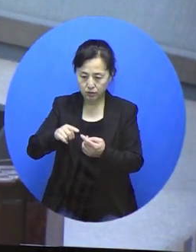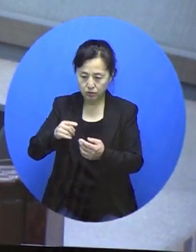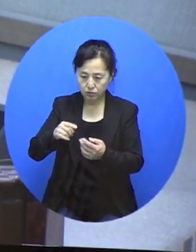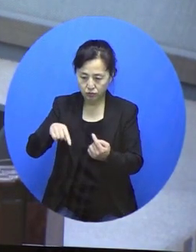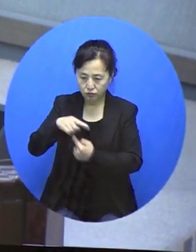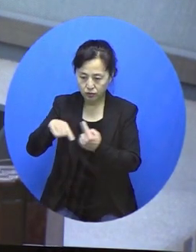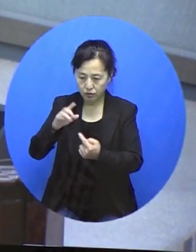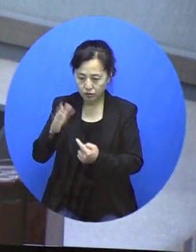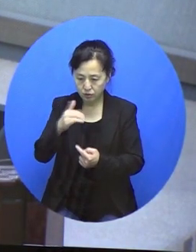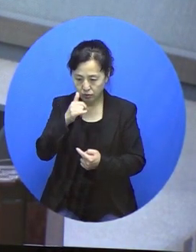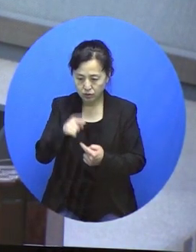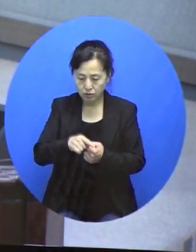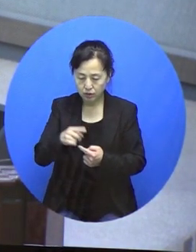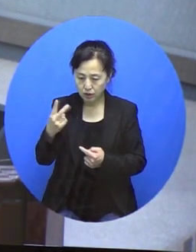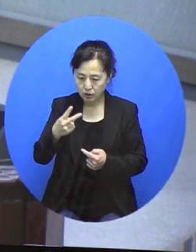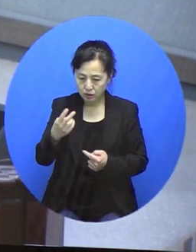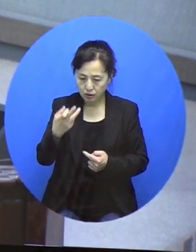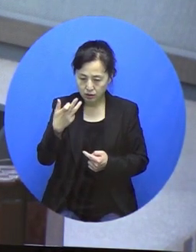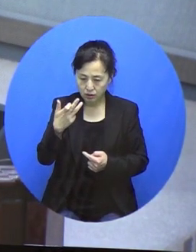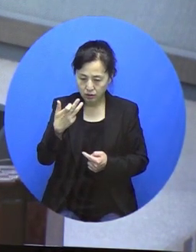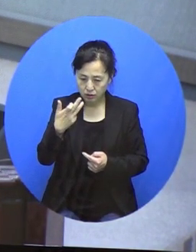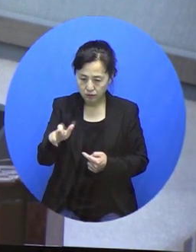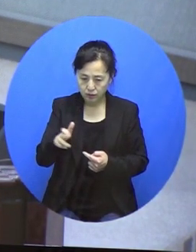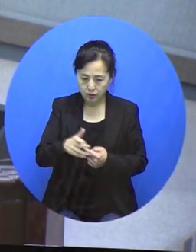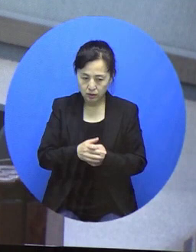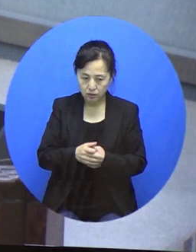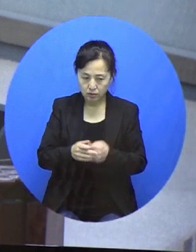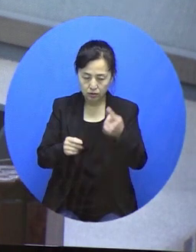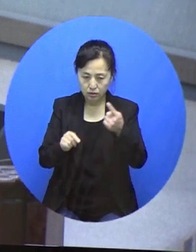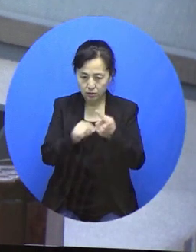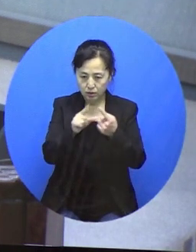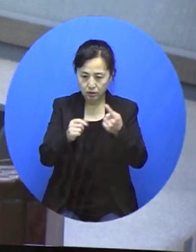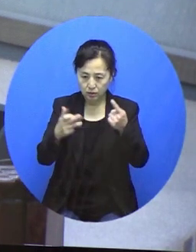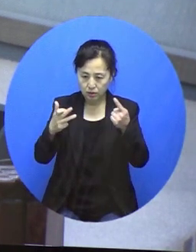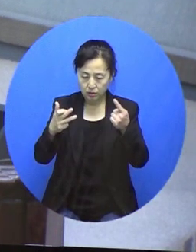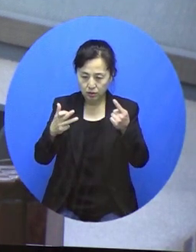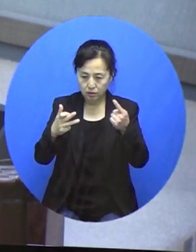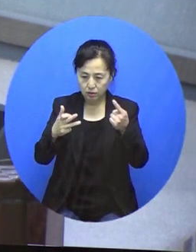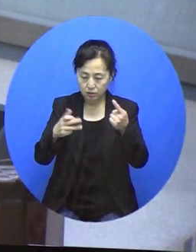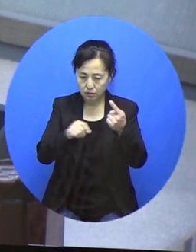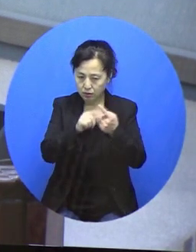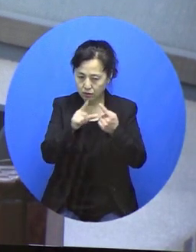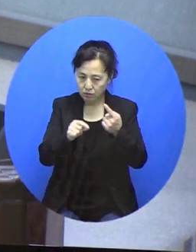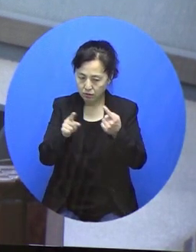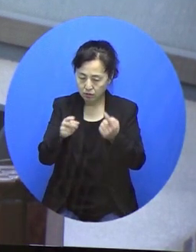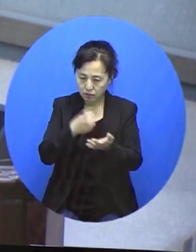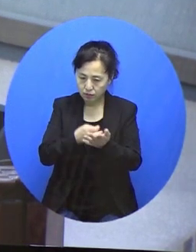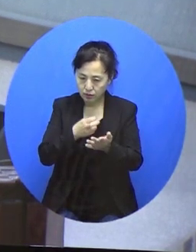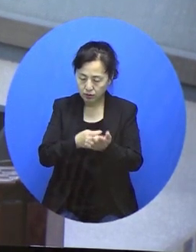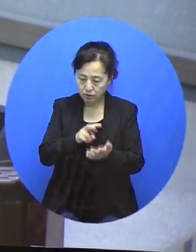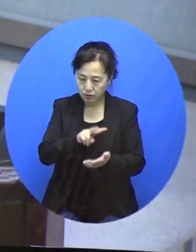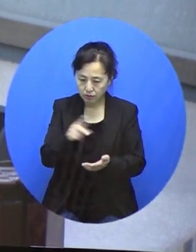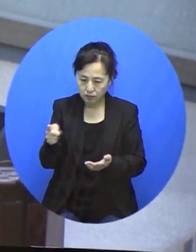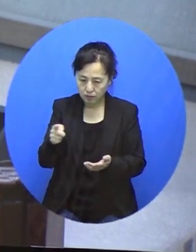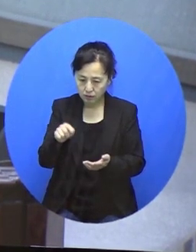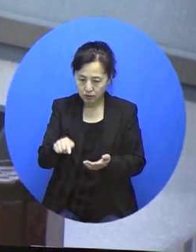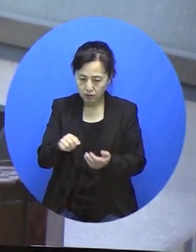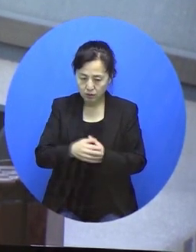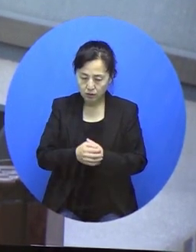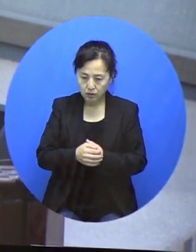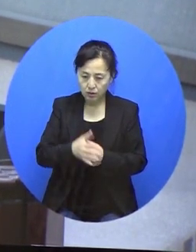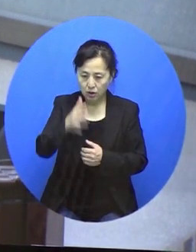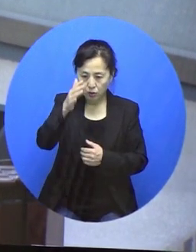보시면은 2018년도 1월 24일 개정된 그 순간까지는 보시면은 회장은 본회의를